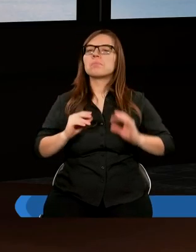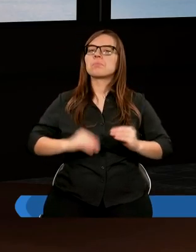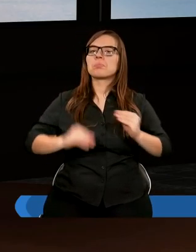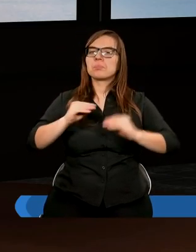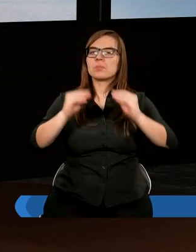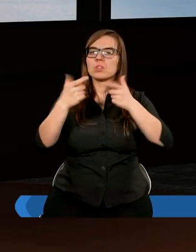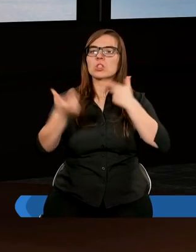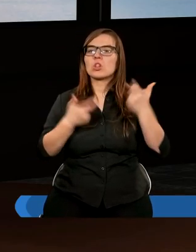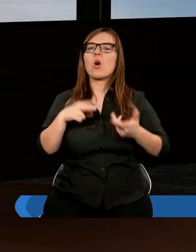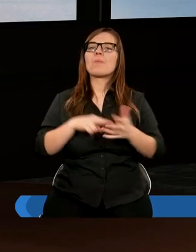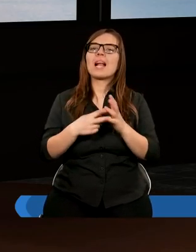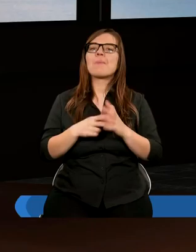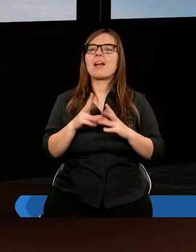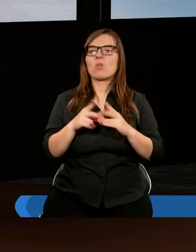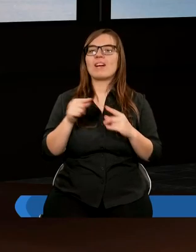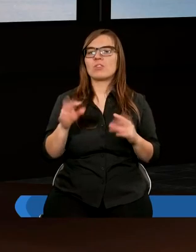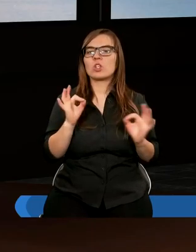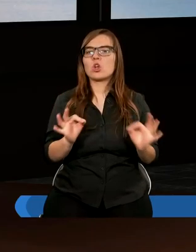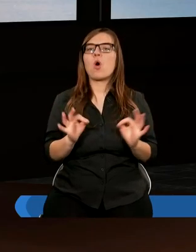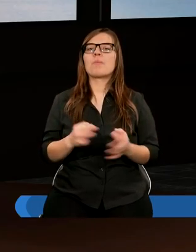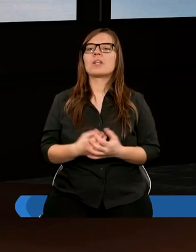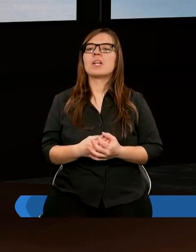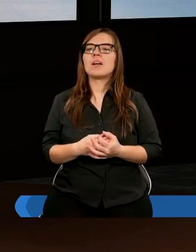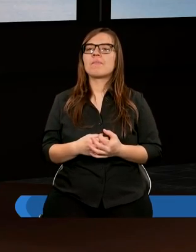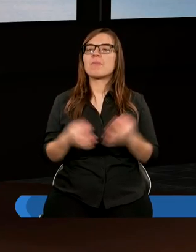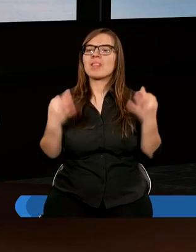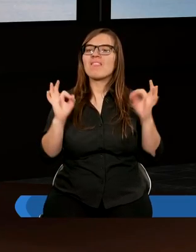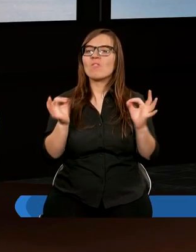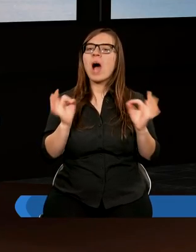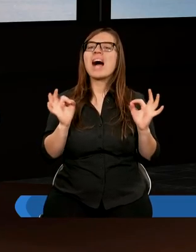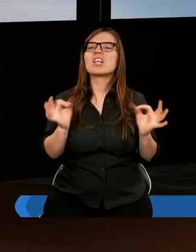chcę ich organizować, chcę sobie właśnie podejść, żeby po prostu mógł właściwie